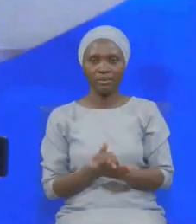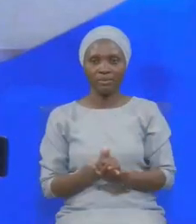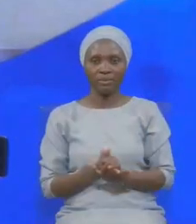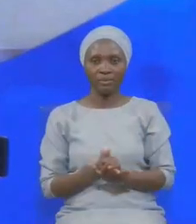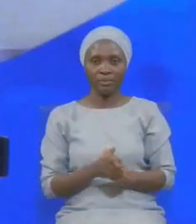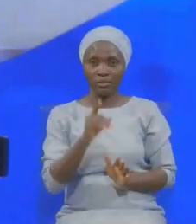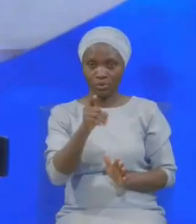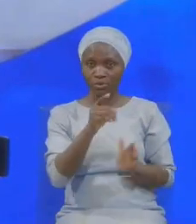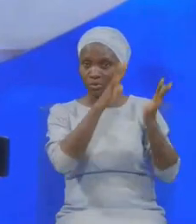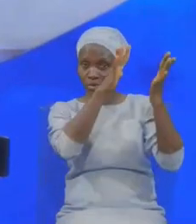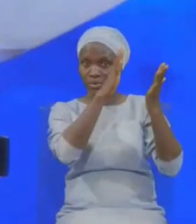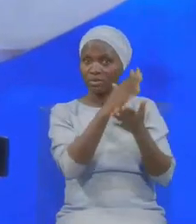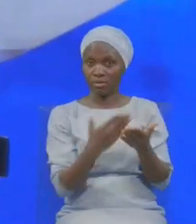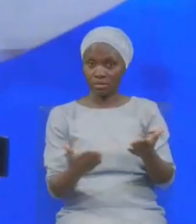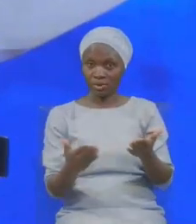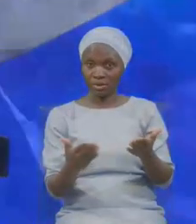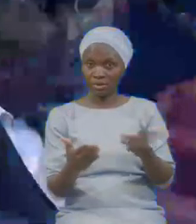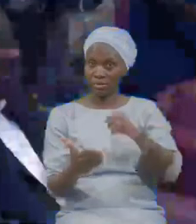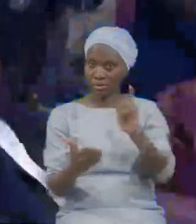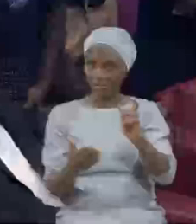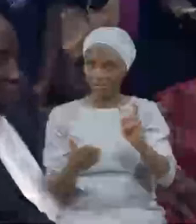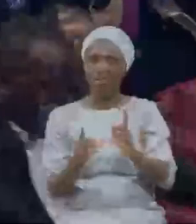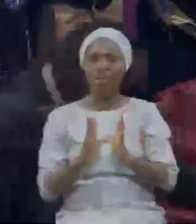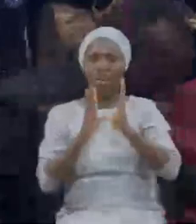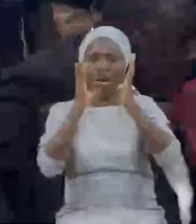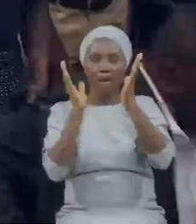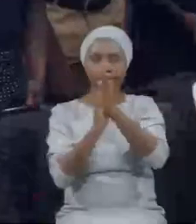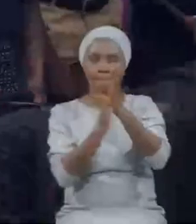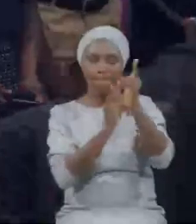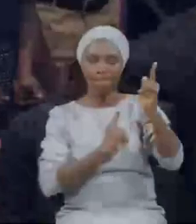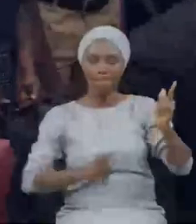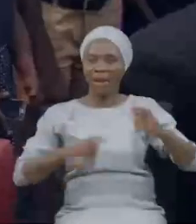Si vous espérez quelque chose, je dis gloire à Dieu.